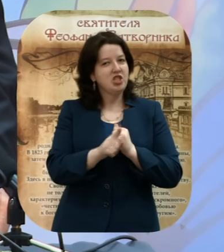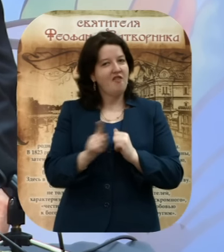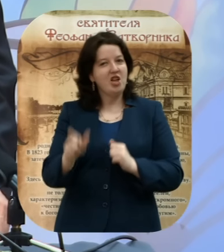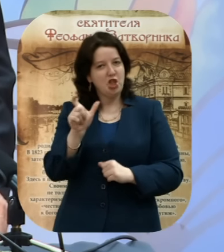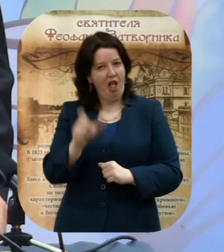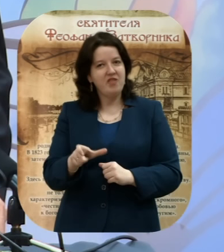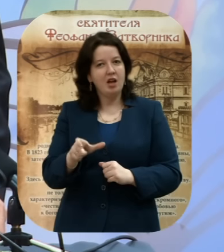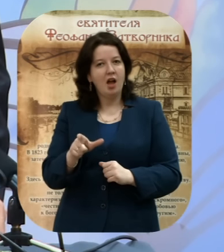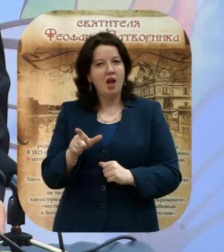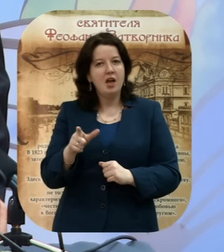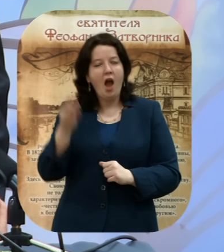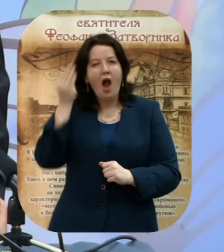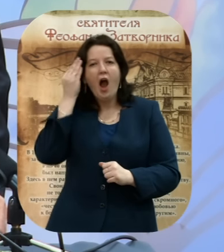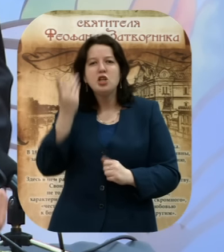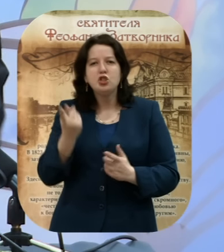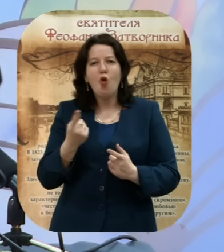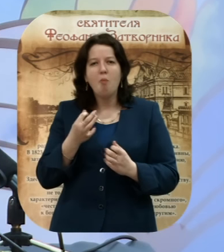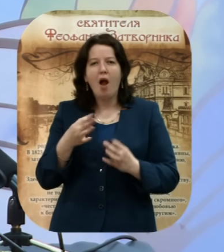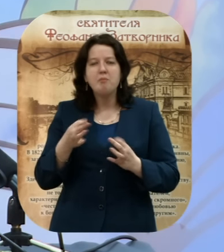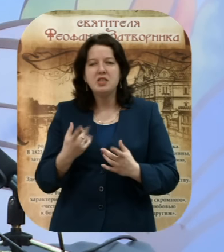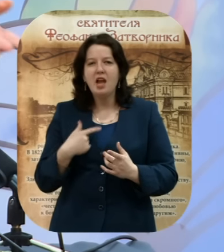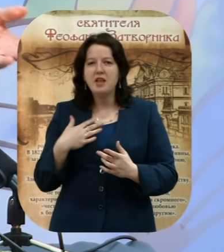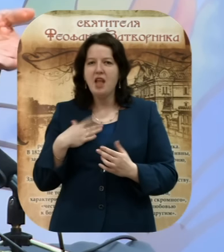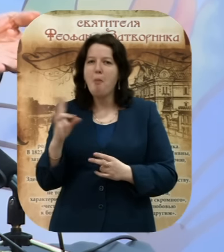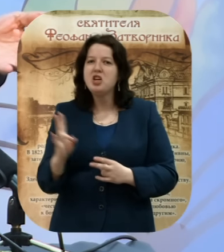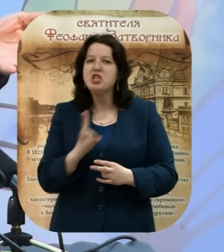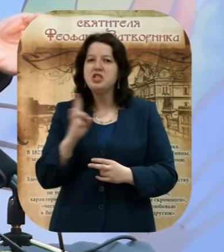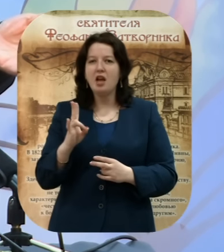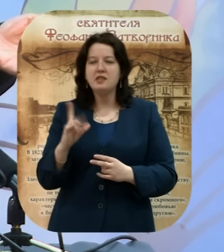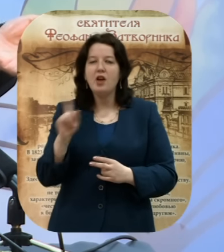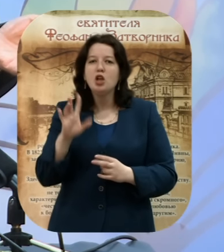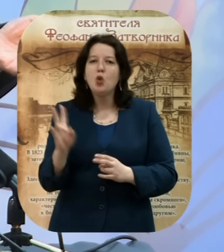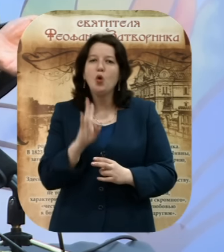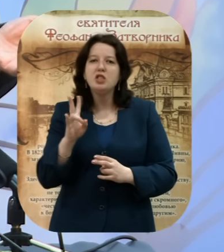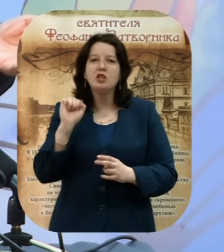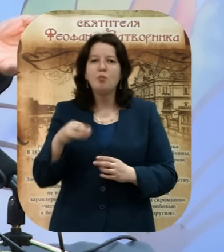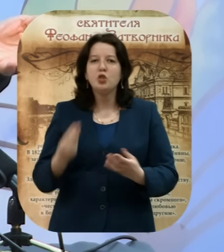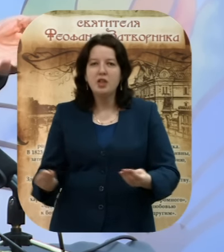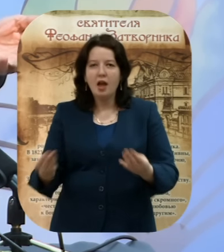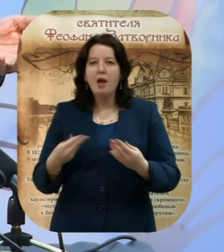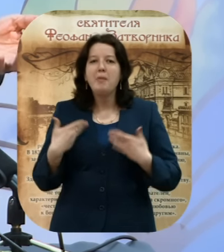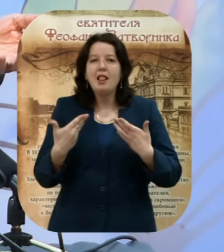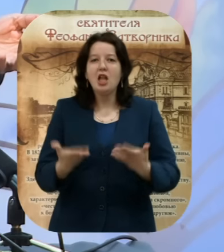говорит христианство? Что оно еще может предложить человеку?